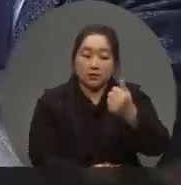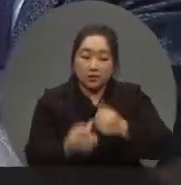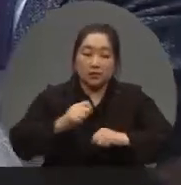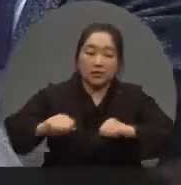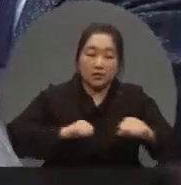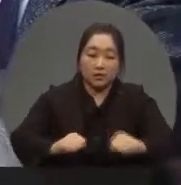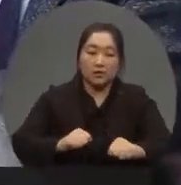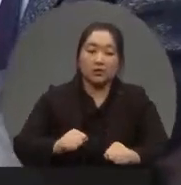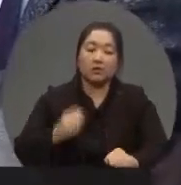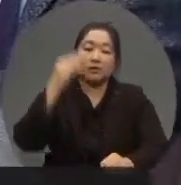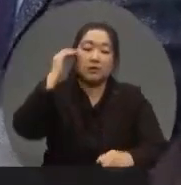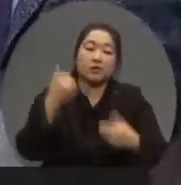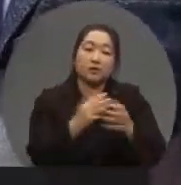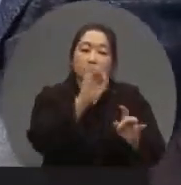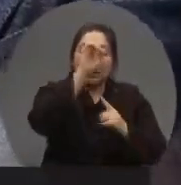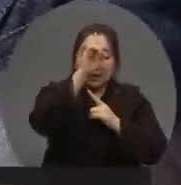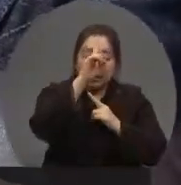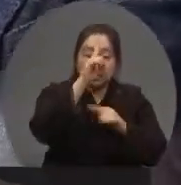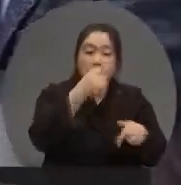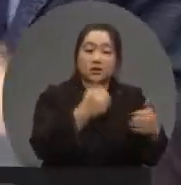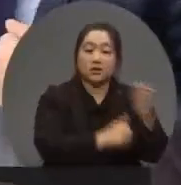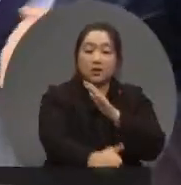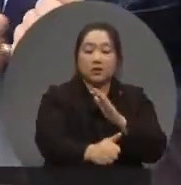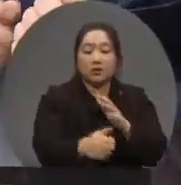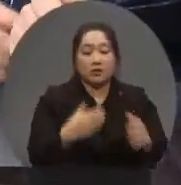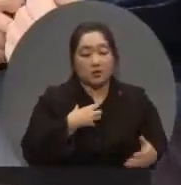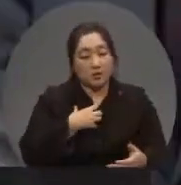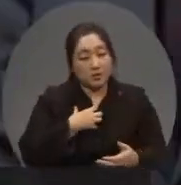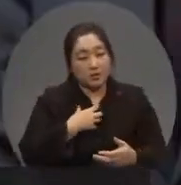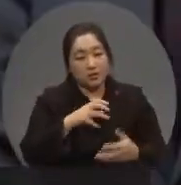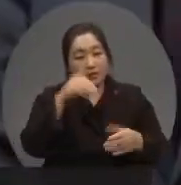당 이대표 리스 선거을